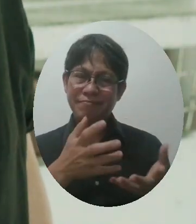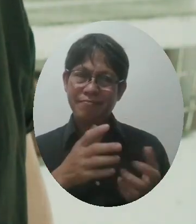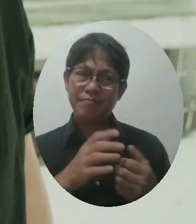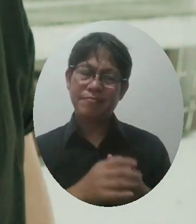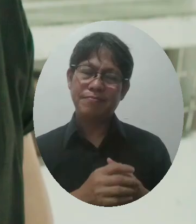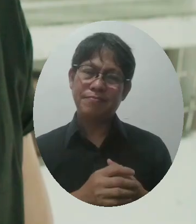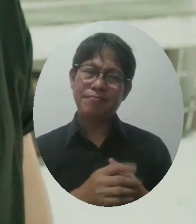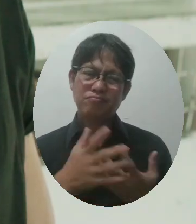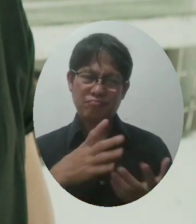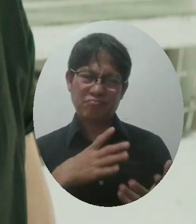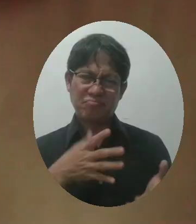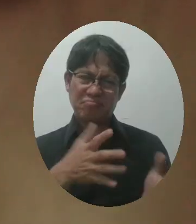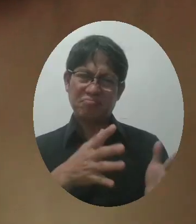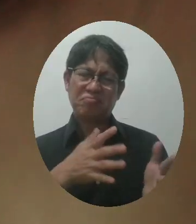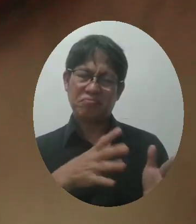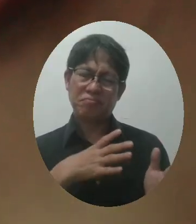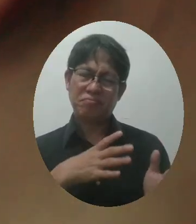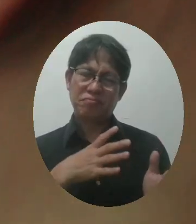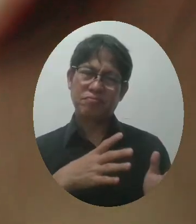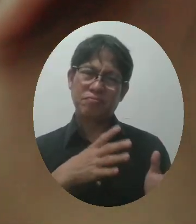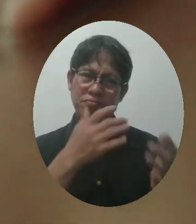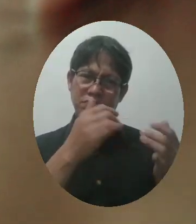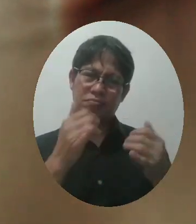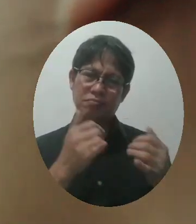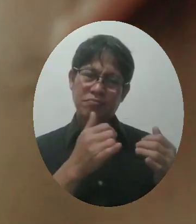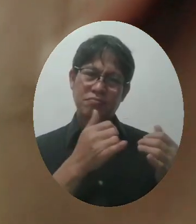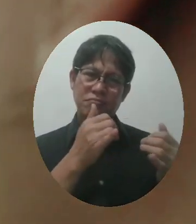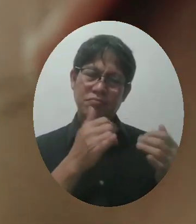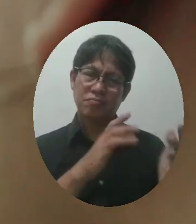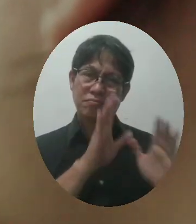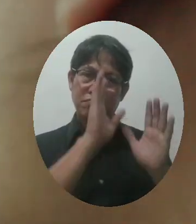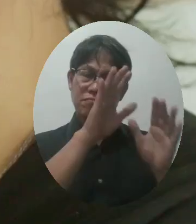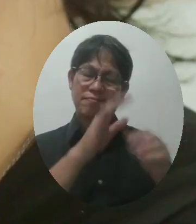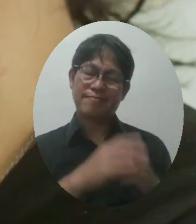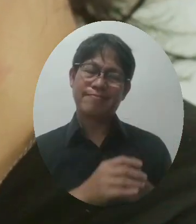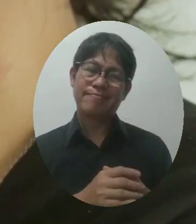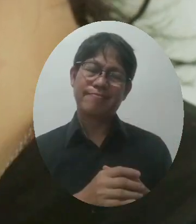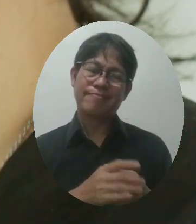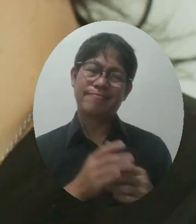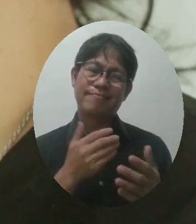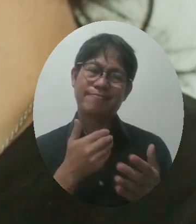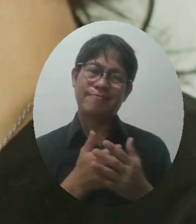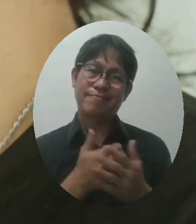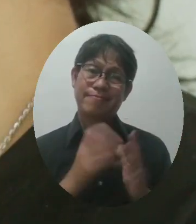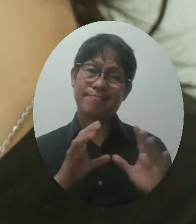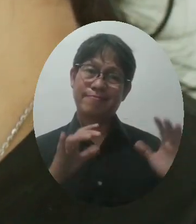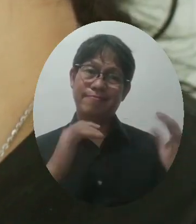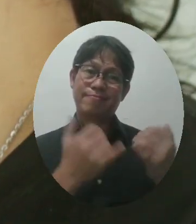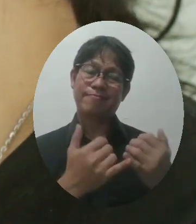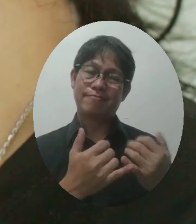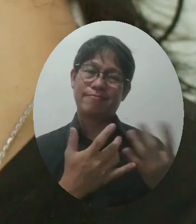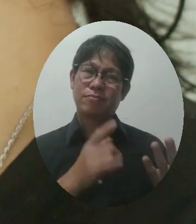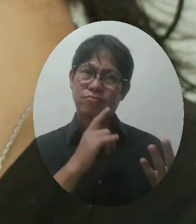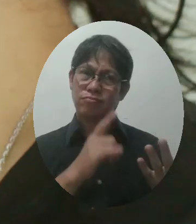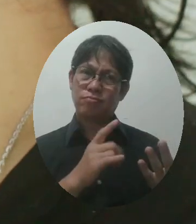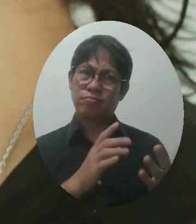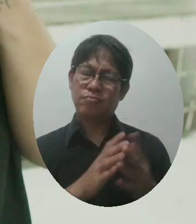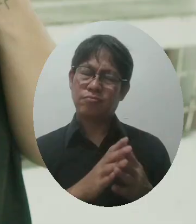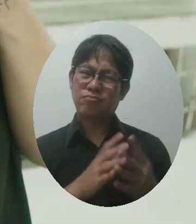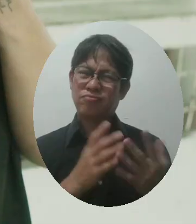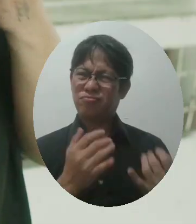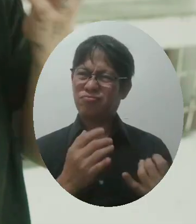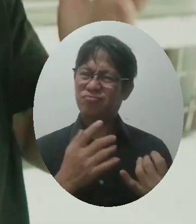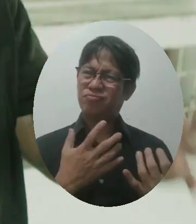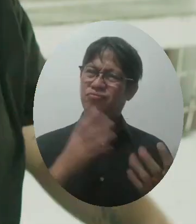talagang gusto niyang gawin it. So, hinahayaan ko lang siya. Laro lang siya dun sa court namin sa barangay